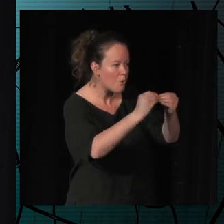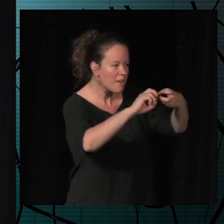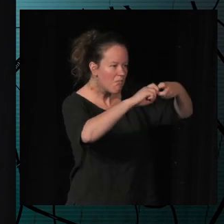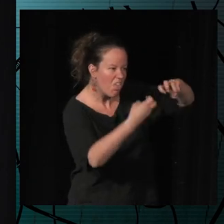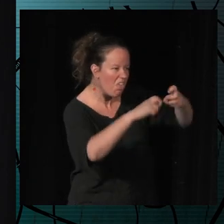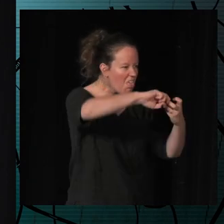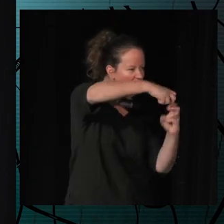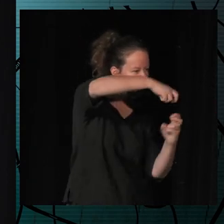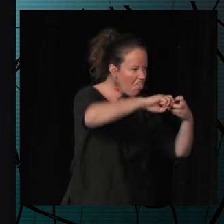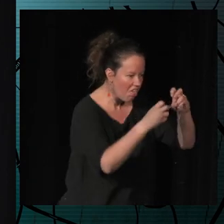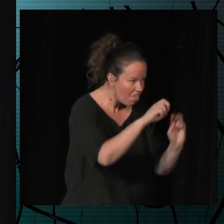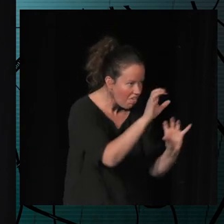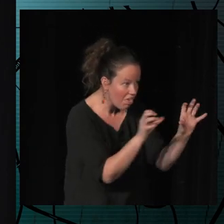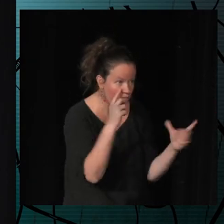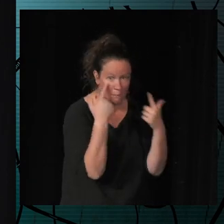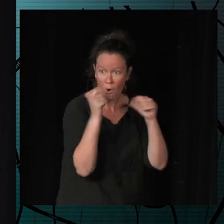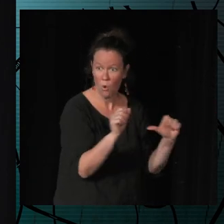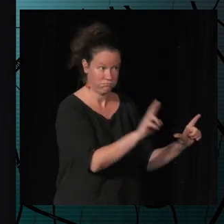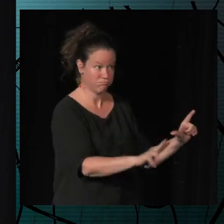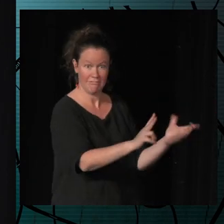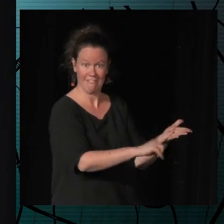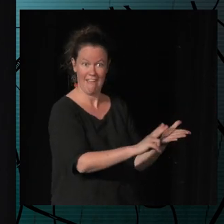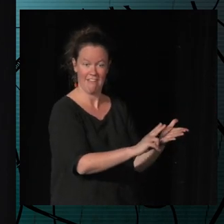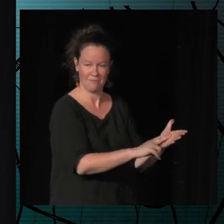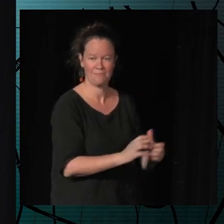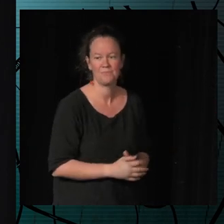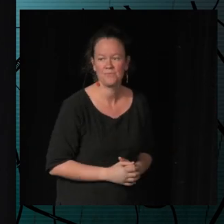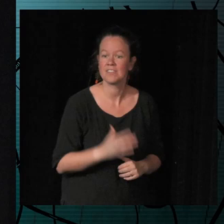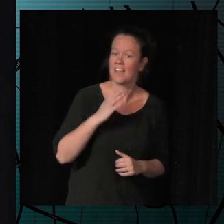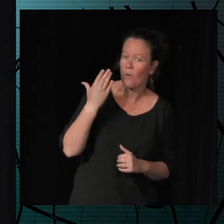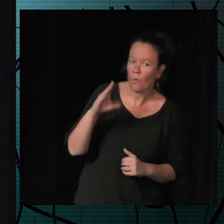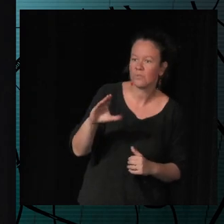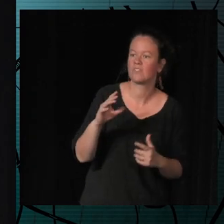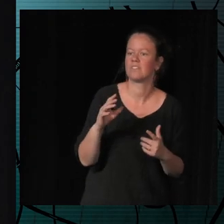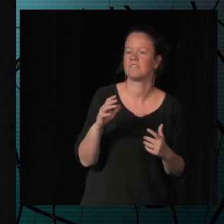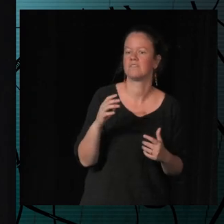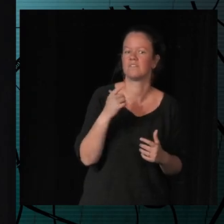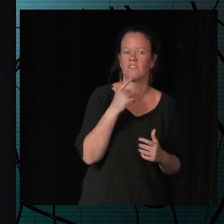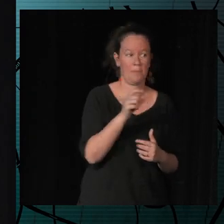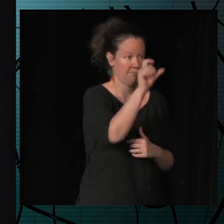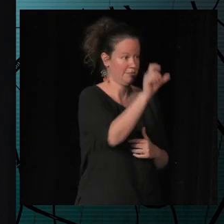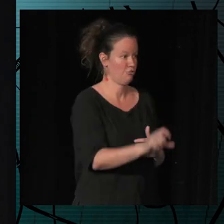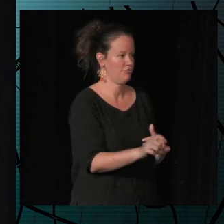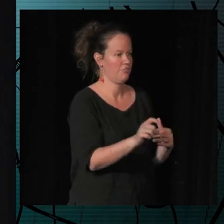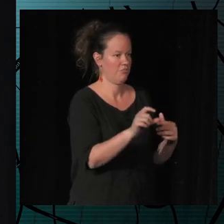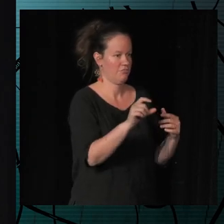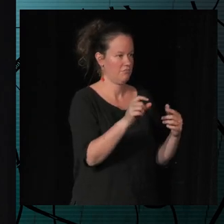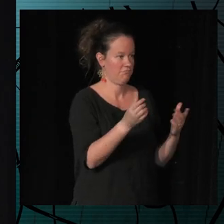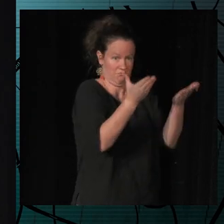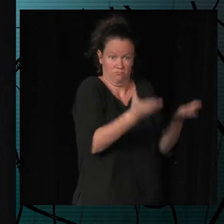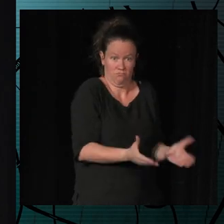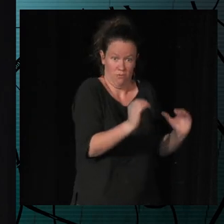l'inverse dans de rester quand on est parfois un individu et de de montrer qu'un individu peut se se décharner et